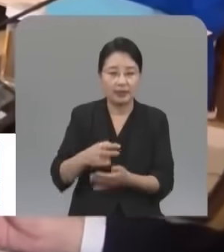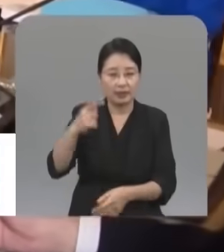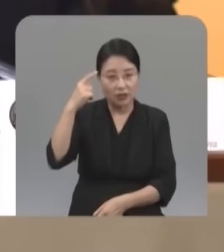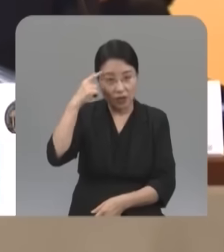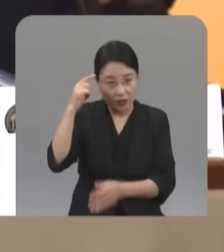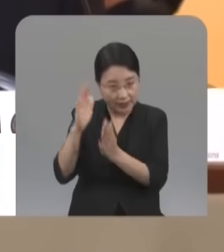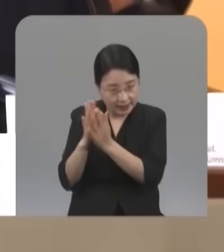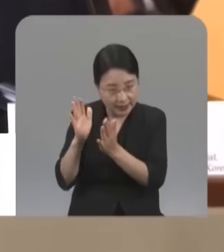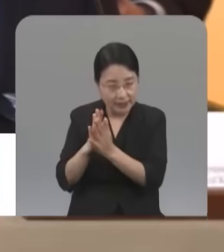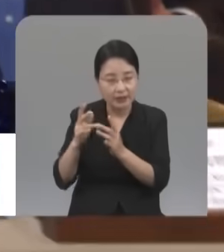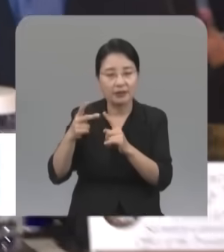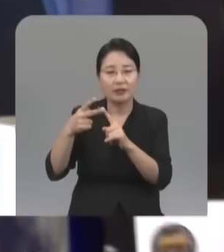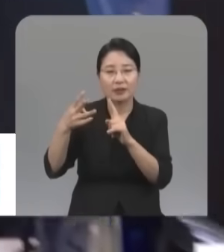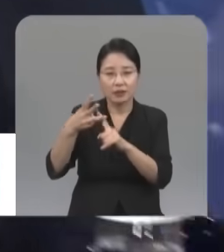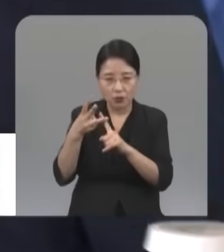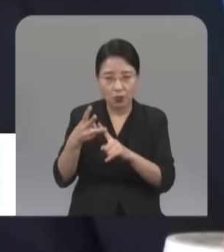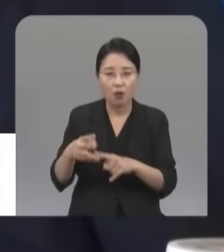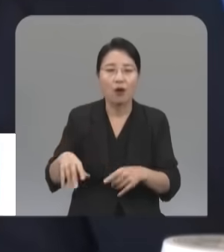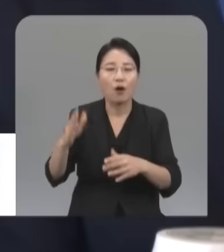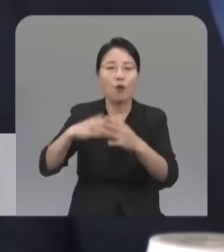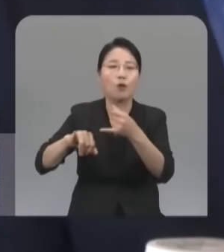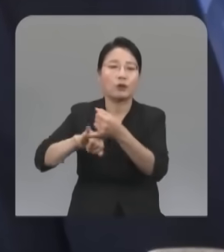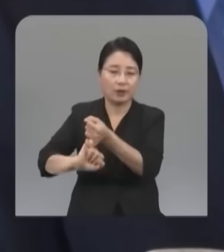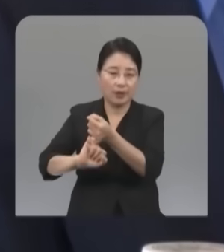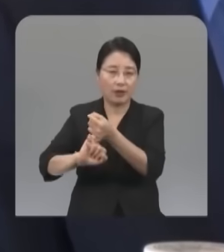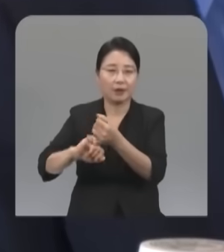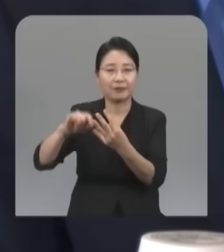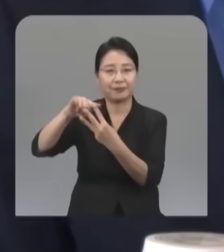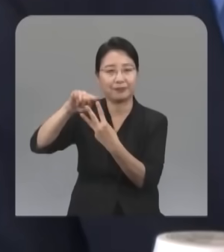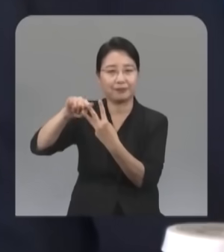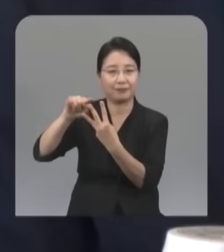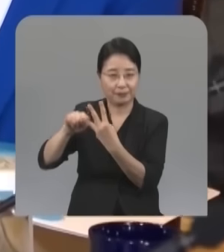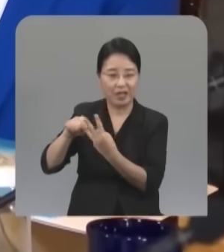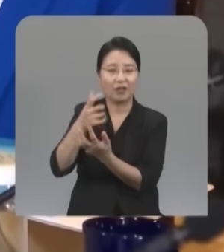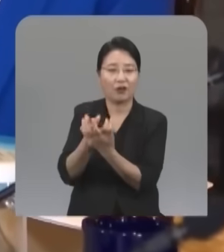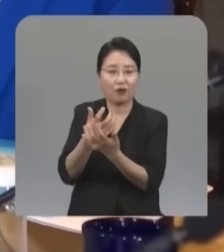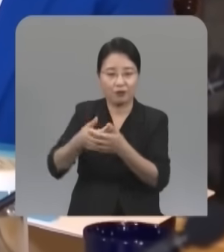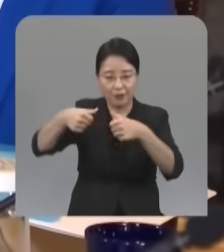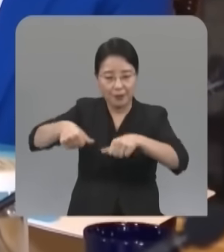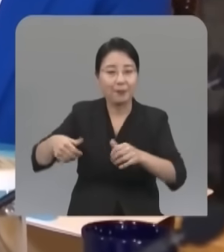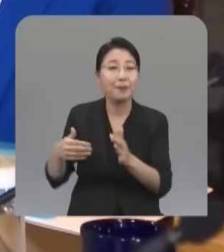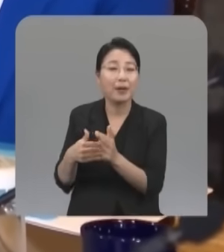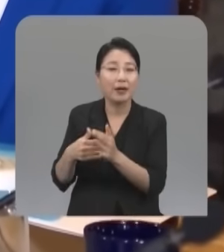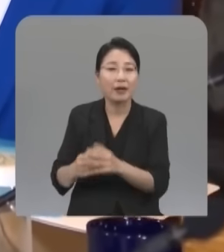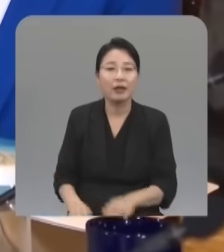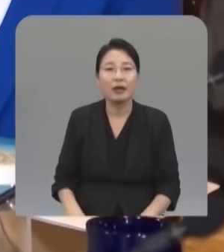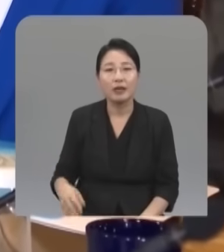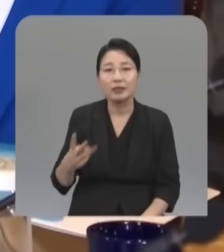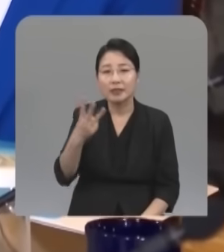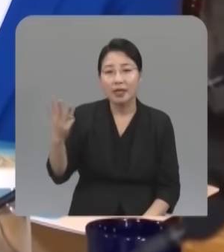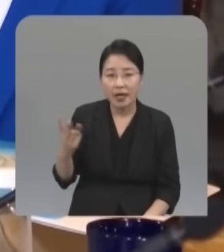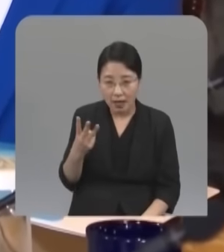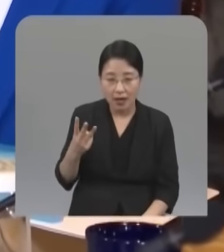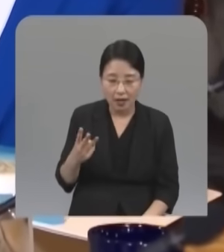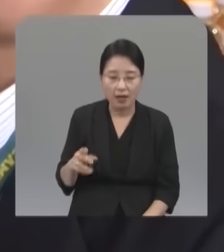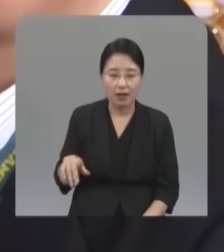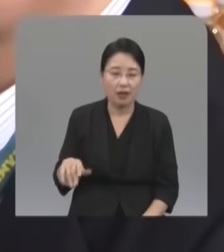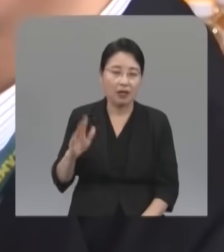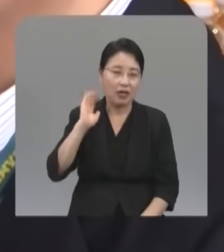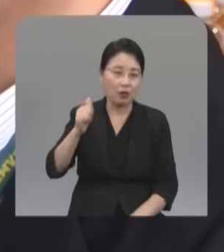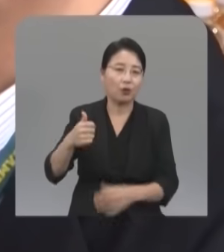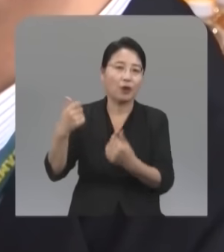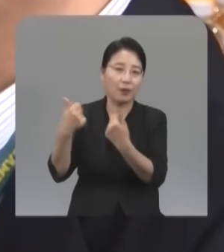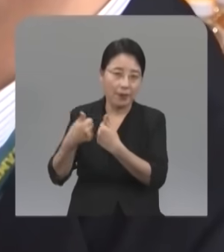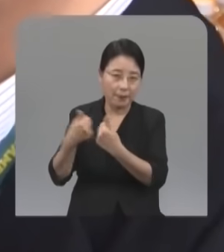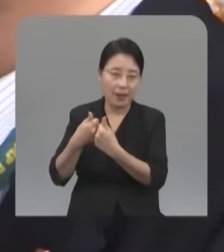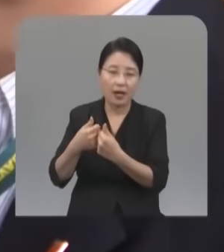대한 공약, 3건의 문서로 이를 못 박았습니다. 한미일 정상회의뿐 아니라 외교, 안보, 산업 고위당국자 간